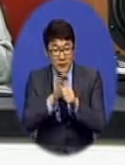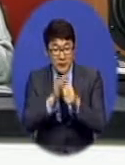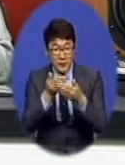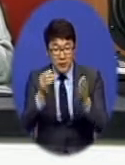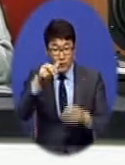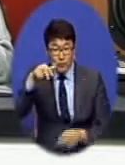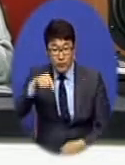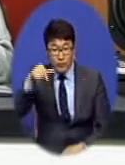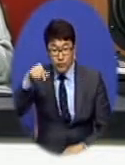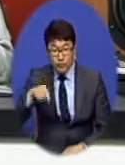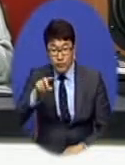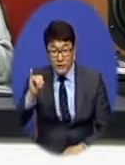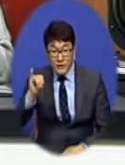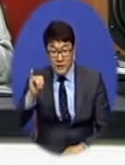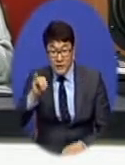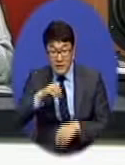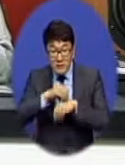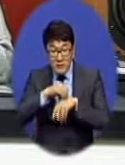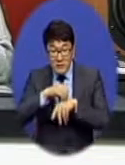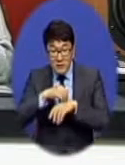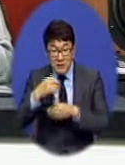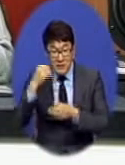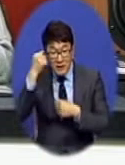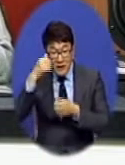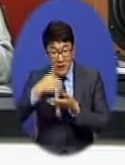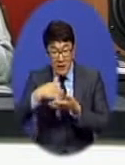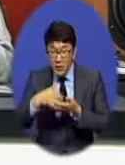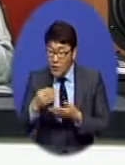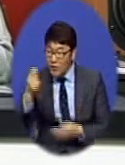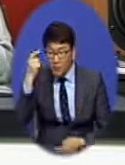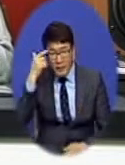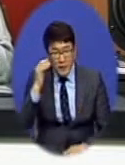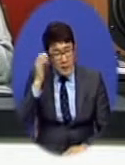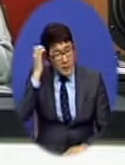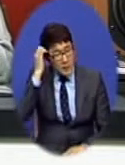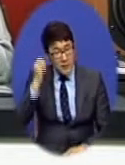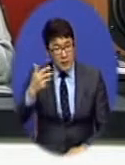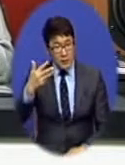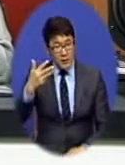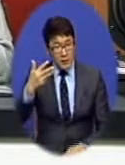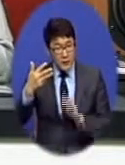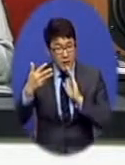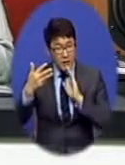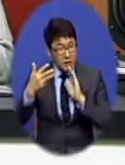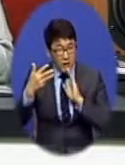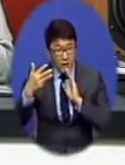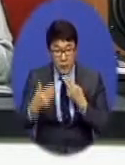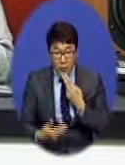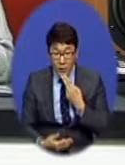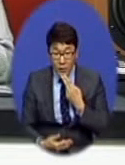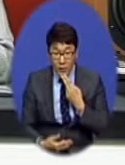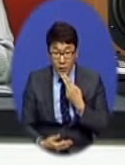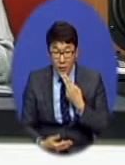쭈꾸미는 다리가 몇 개예요? 쭈꾸미, 쭈꾸미요? 네. 쭈꾸미가 8개요. 없어요? 아,